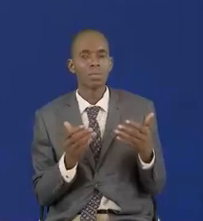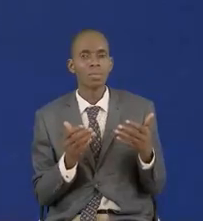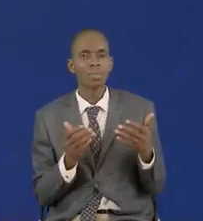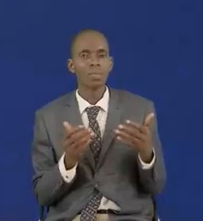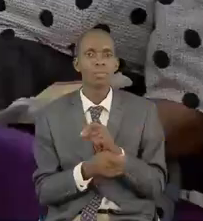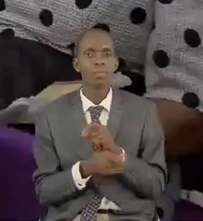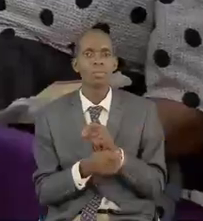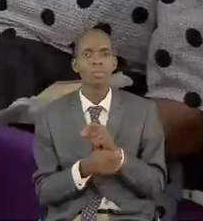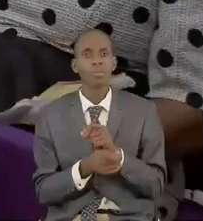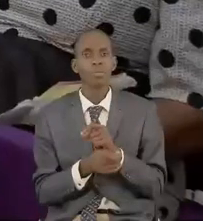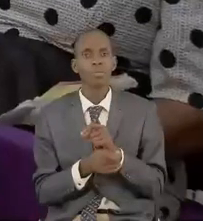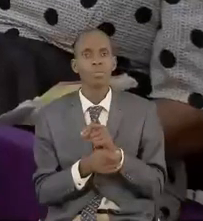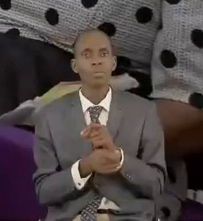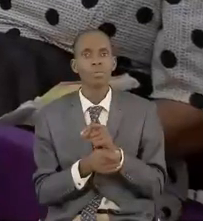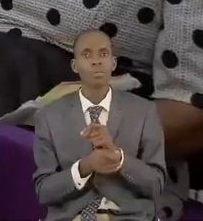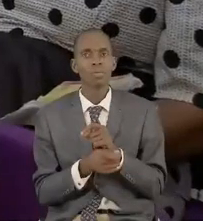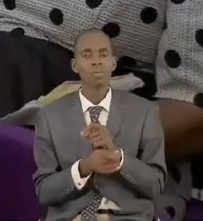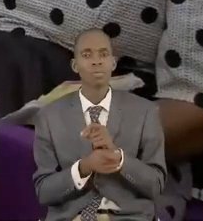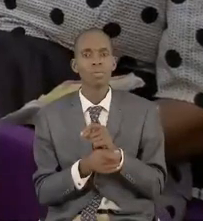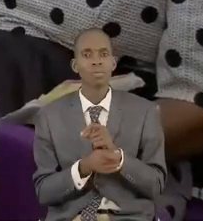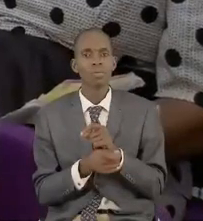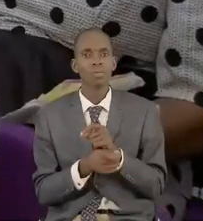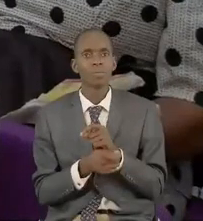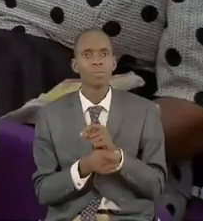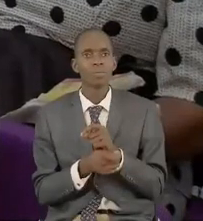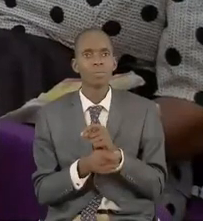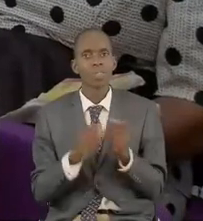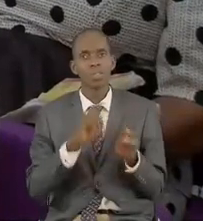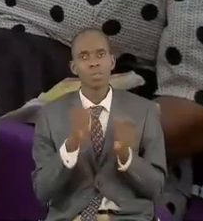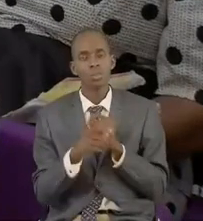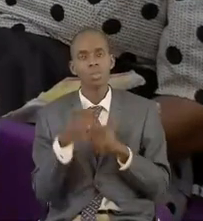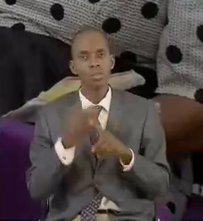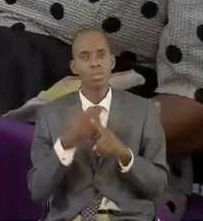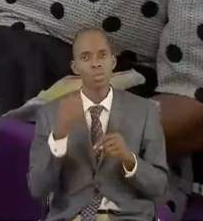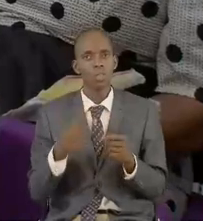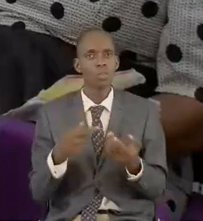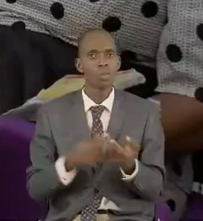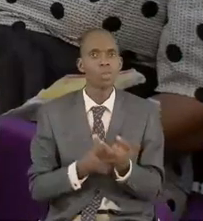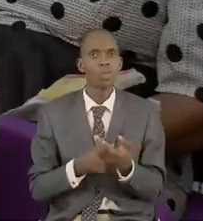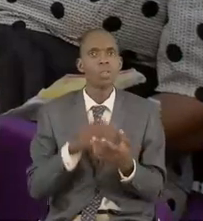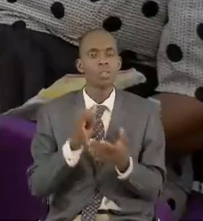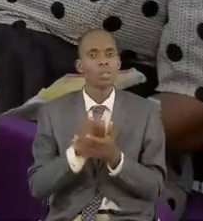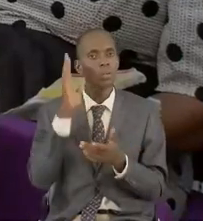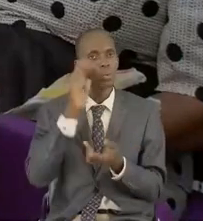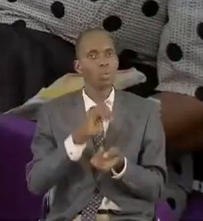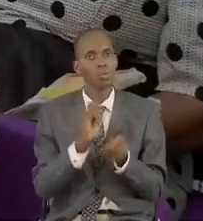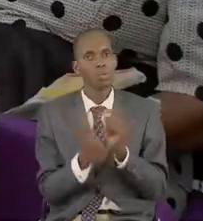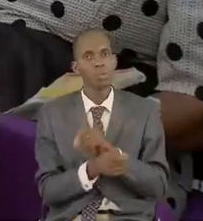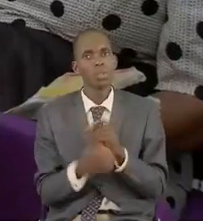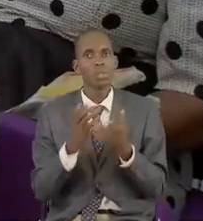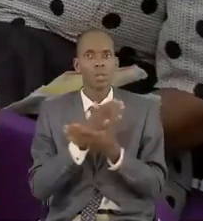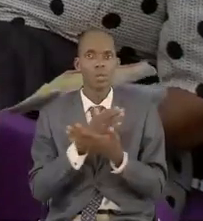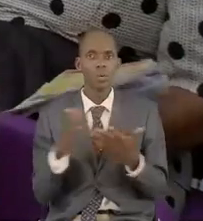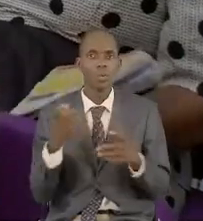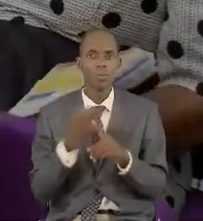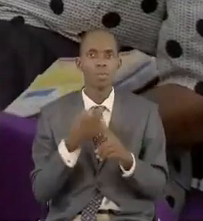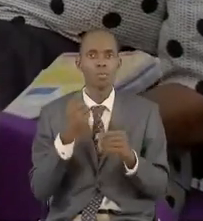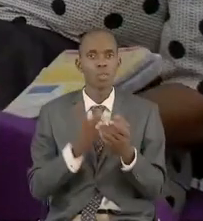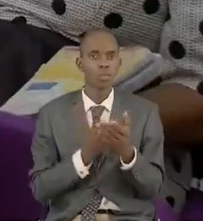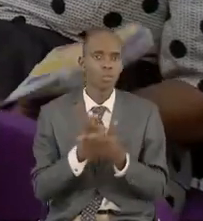chose qui va te détourner de l'Évangile quelque chose qui va t'égarer de la vérité